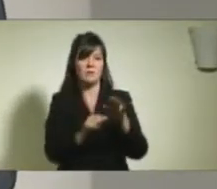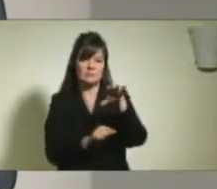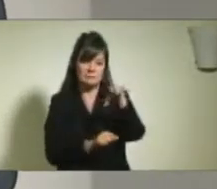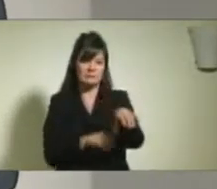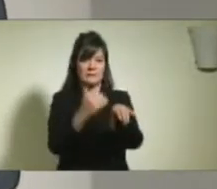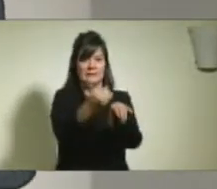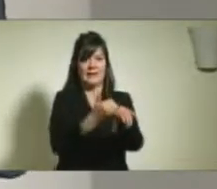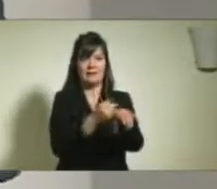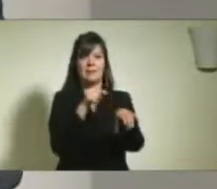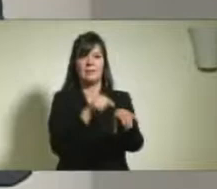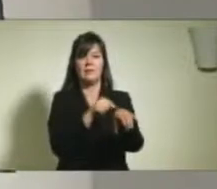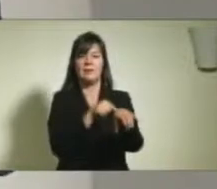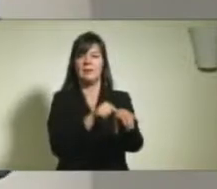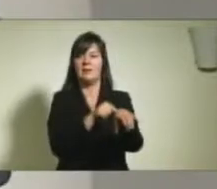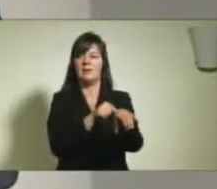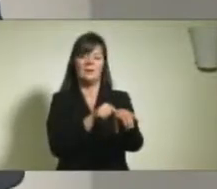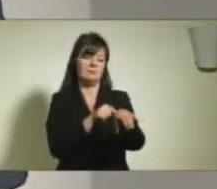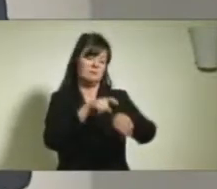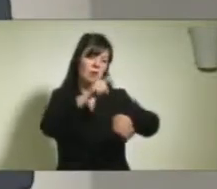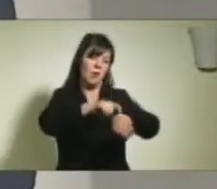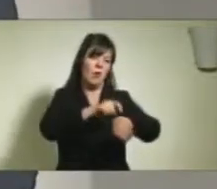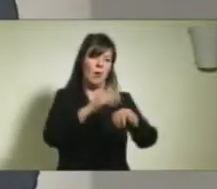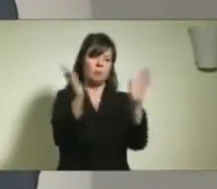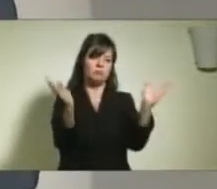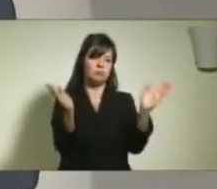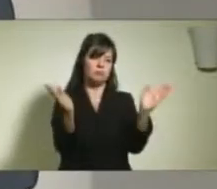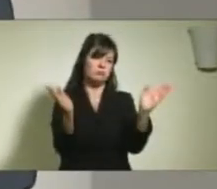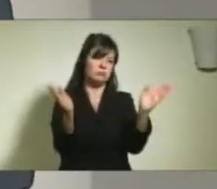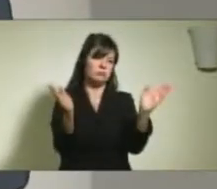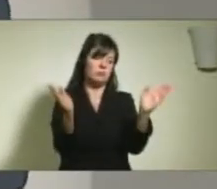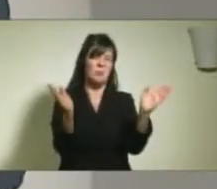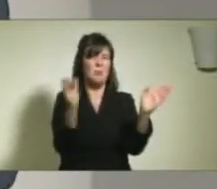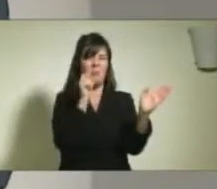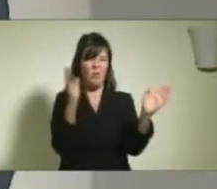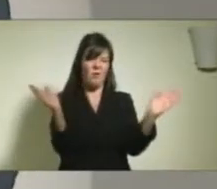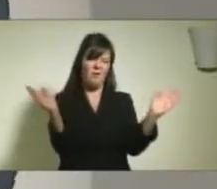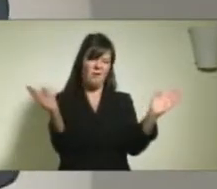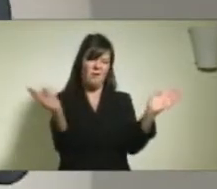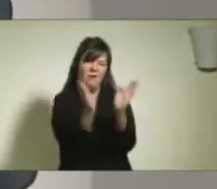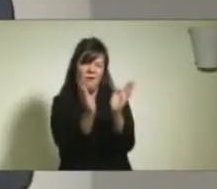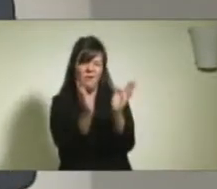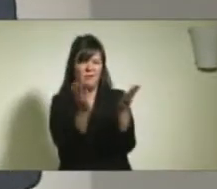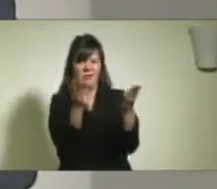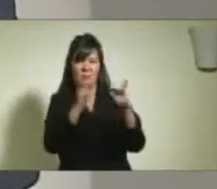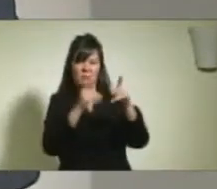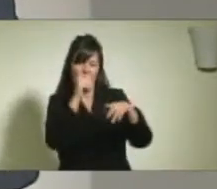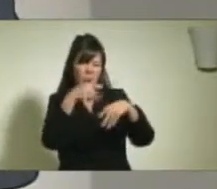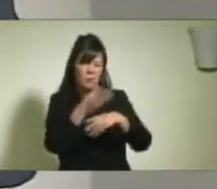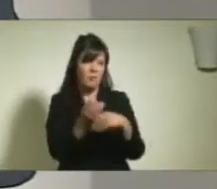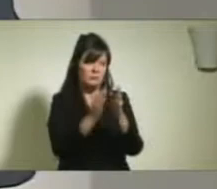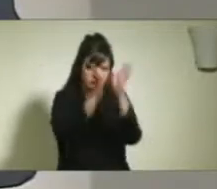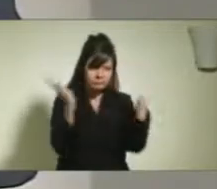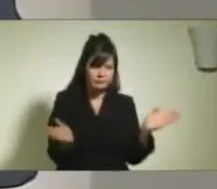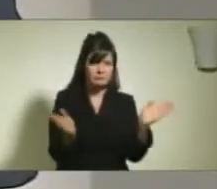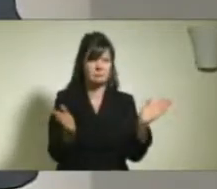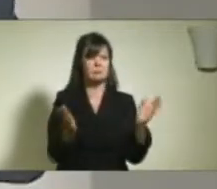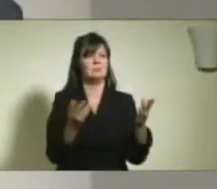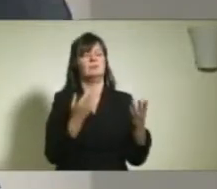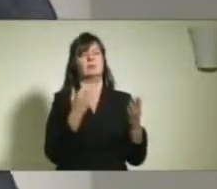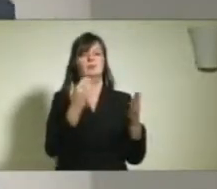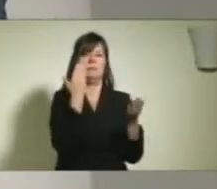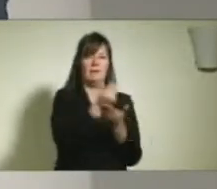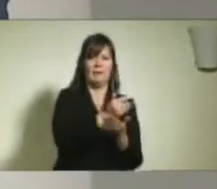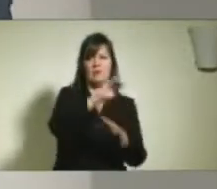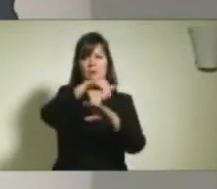corporatif, avec des heures raisonnables de travail, pas des heures dans lesquelles ils sont inaccessibles.